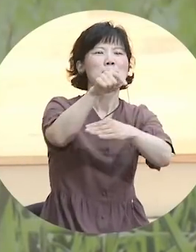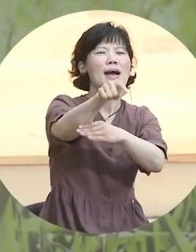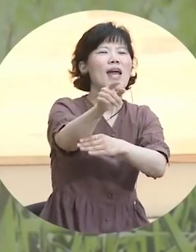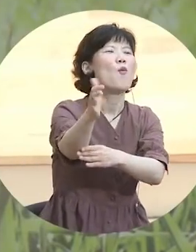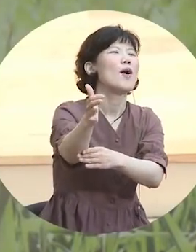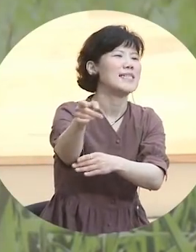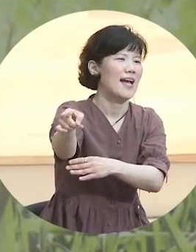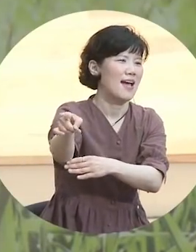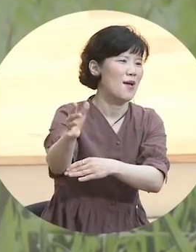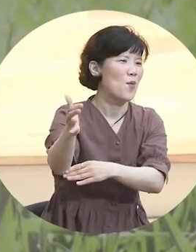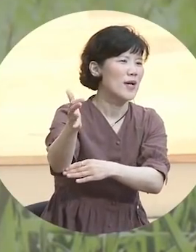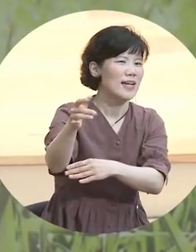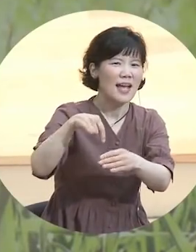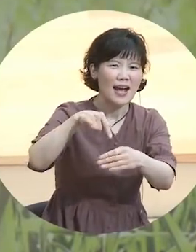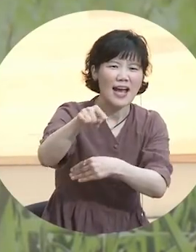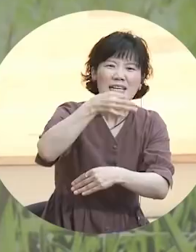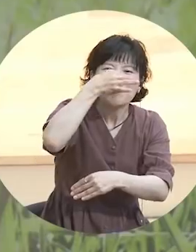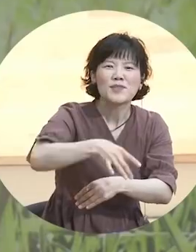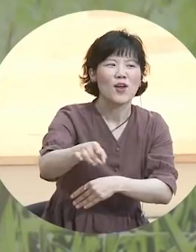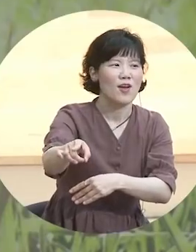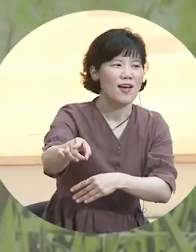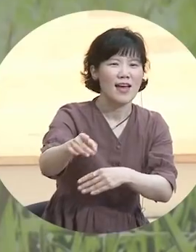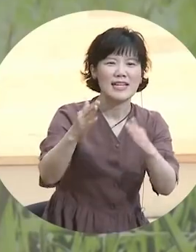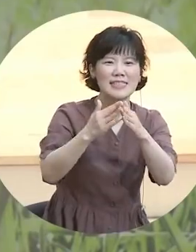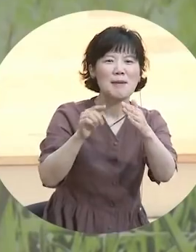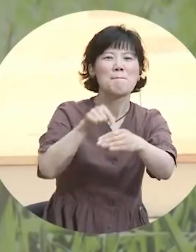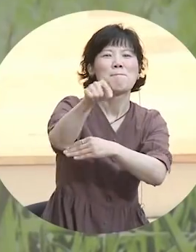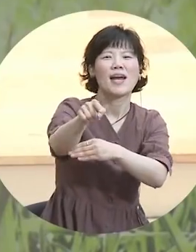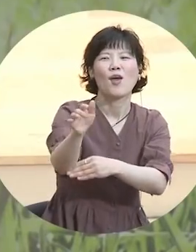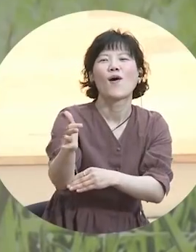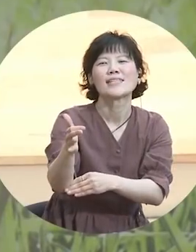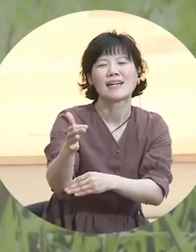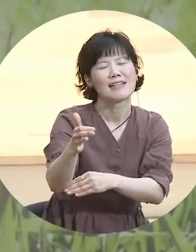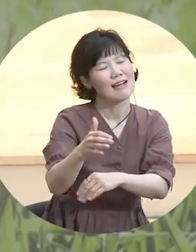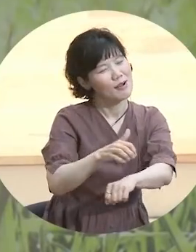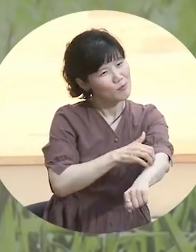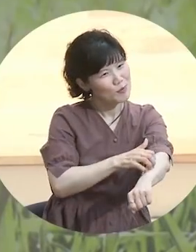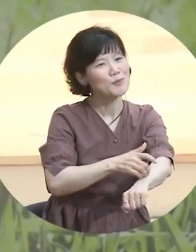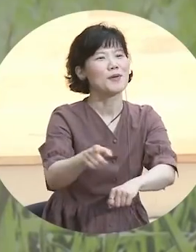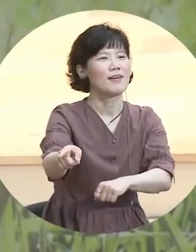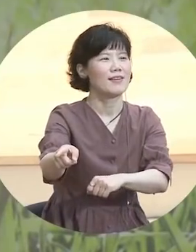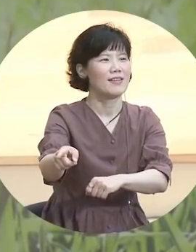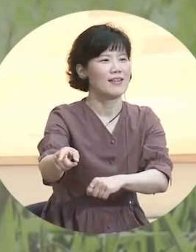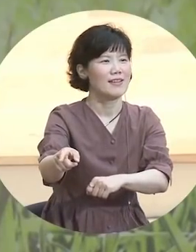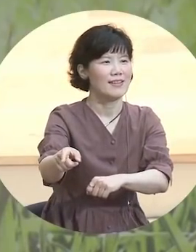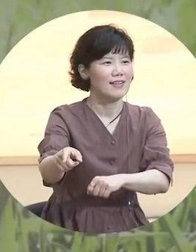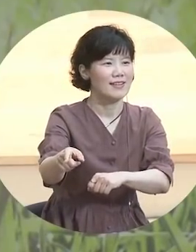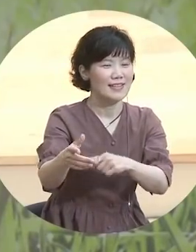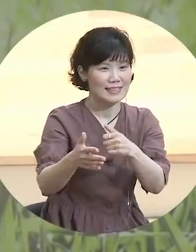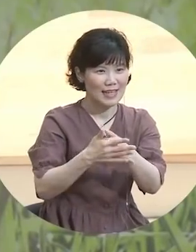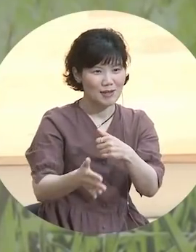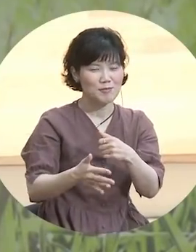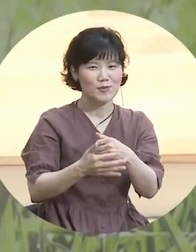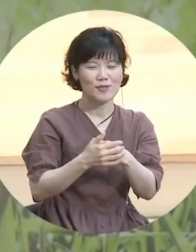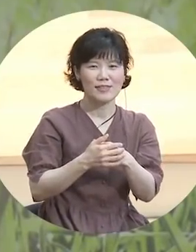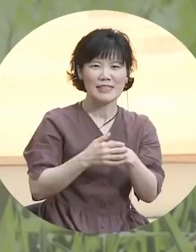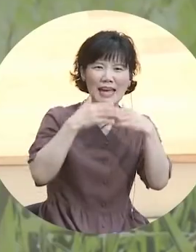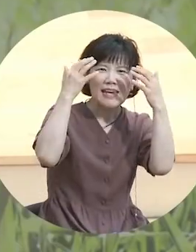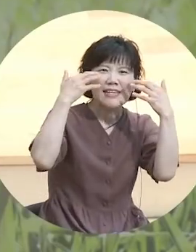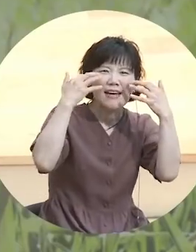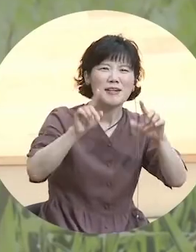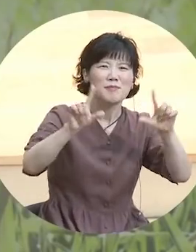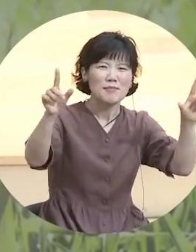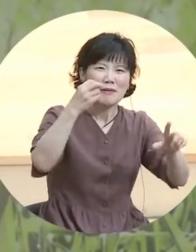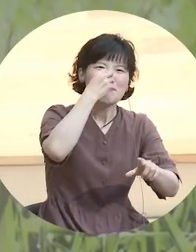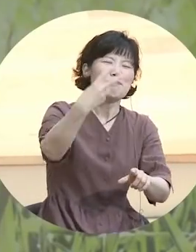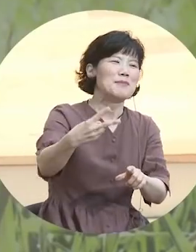화장실에 화장실 가는 게 힘든 거예요. 집 밖에 있는 화장실이었기 때문에 그게 불편한 거예요. 여름날 냄새는